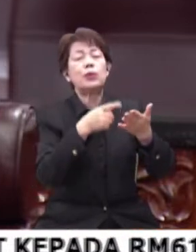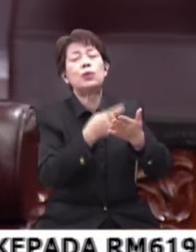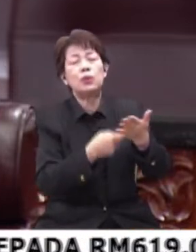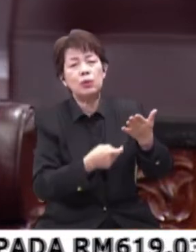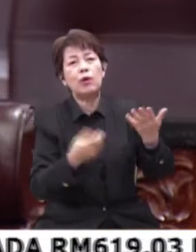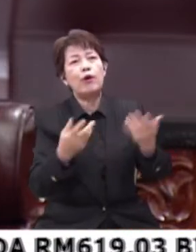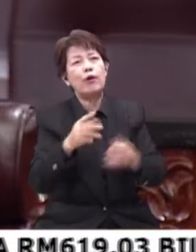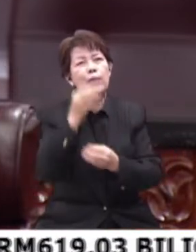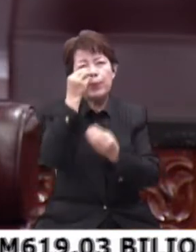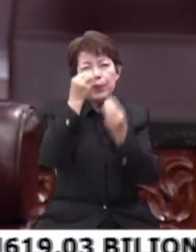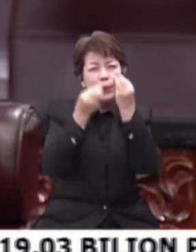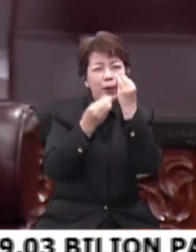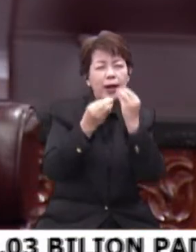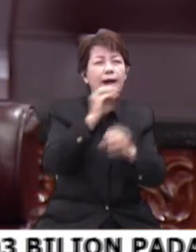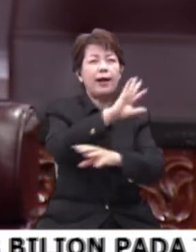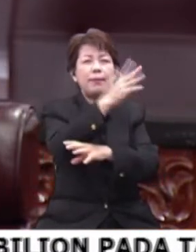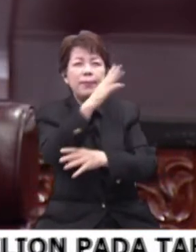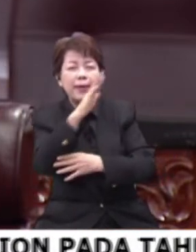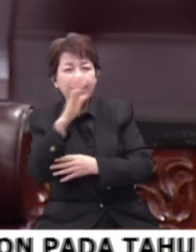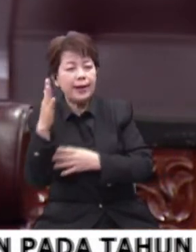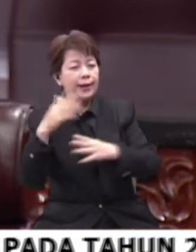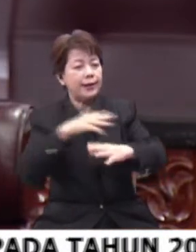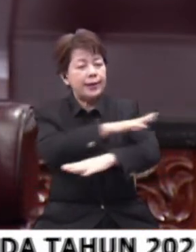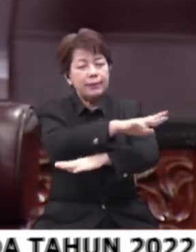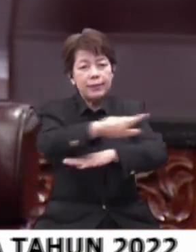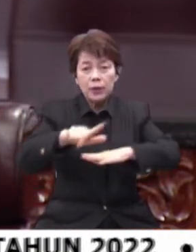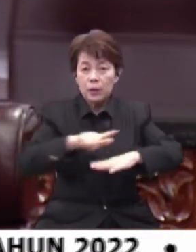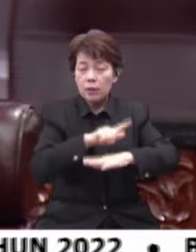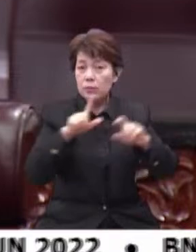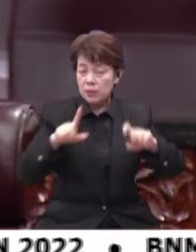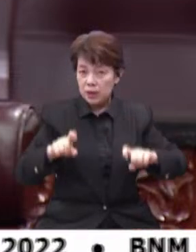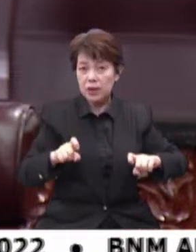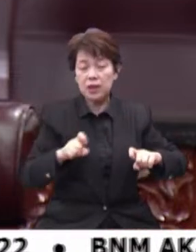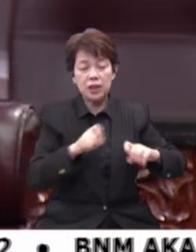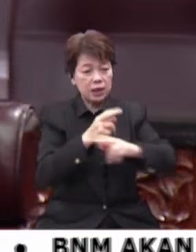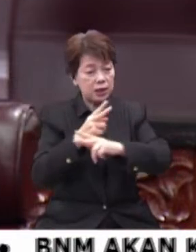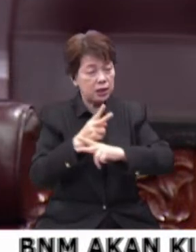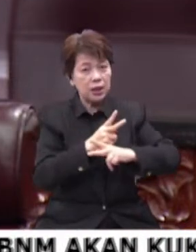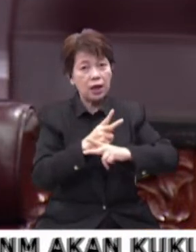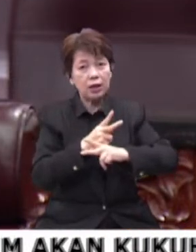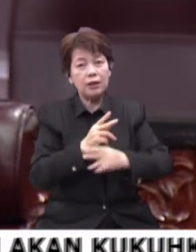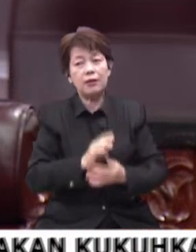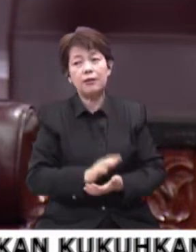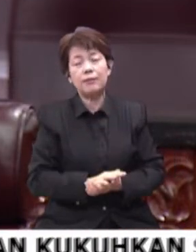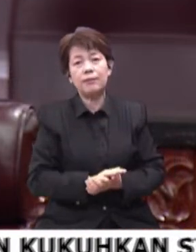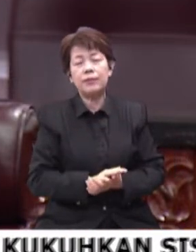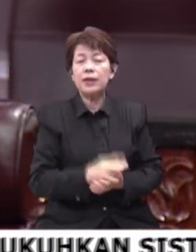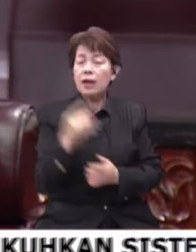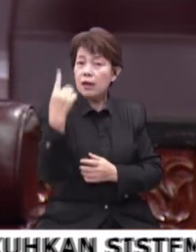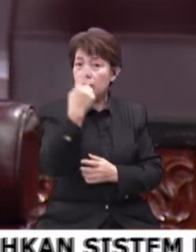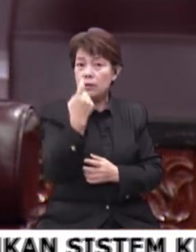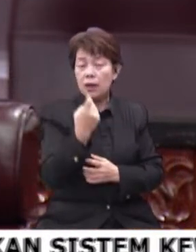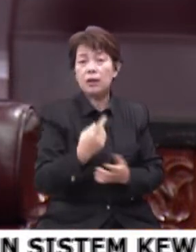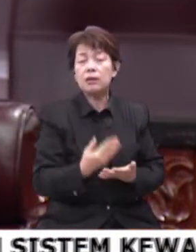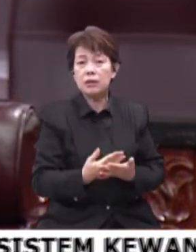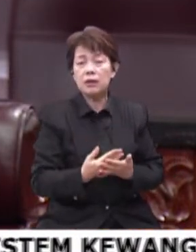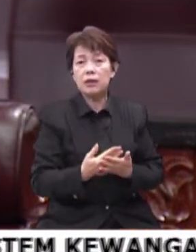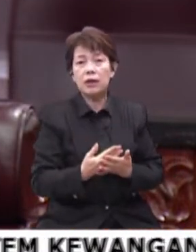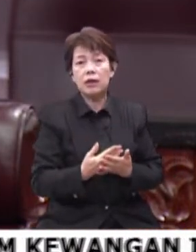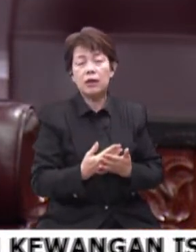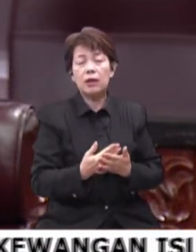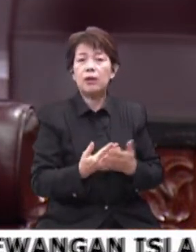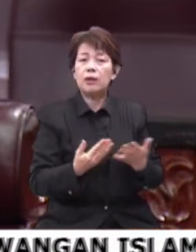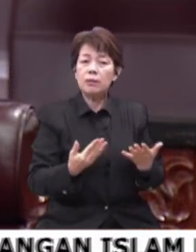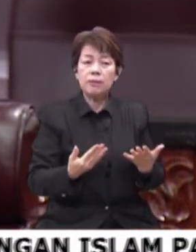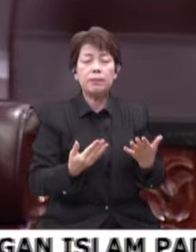flora dan fauna itu yang perlu kita jaga Jadi kalau tanya ataupun persoalan yang ditimbulkan